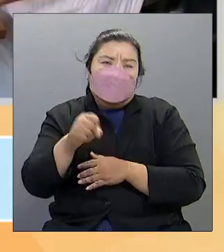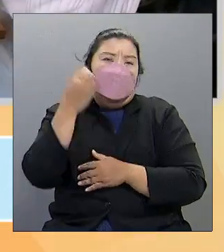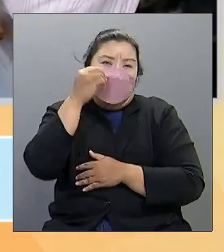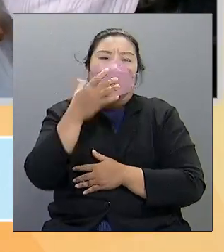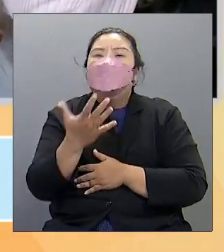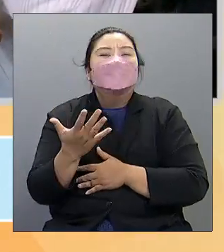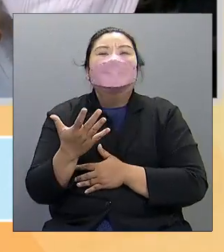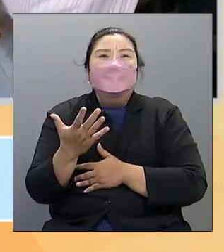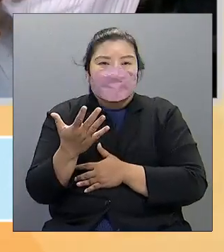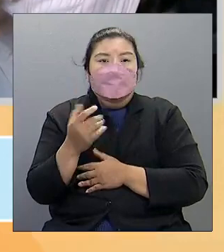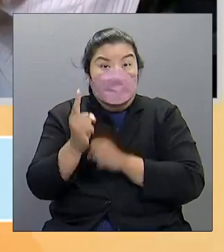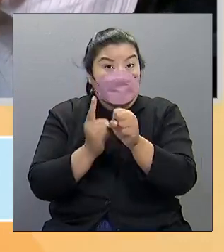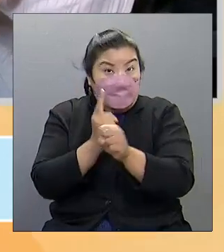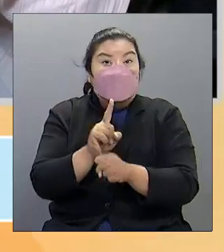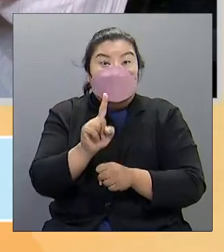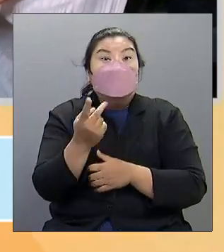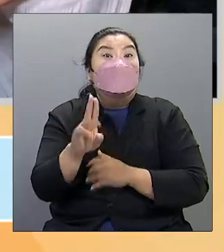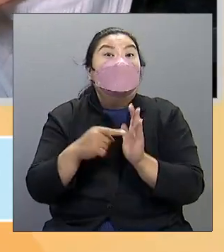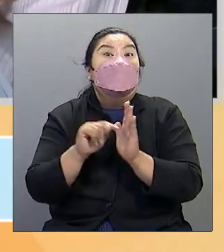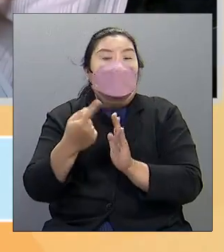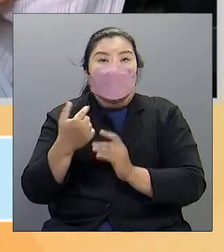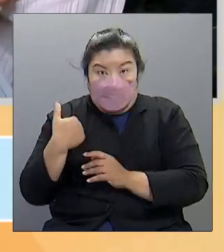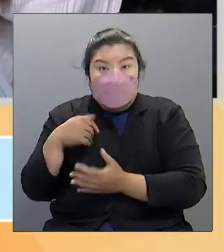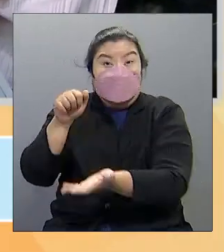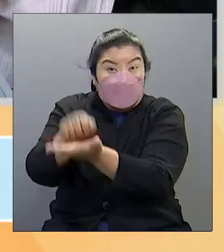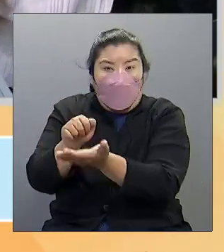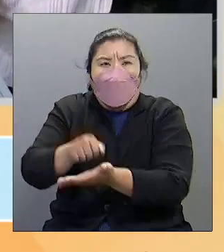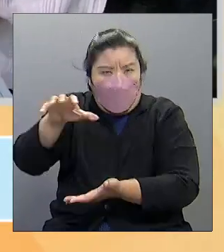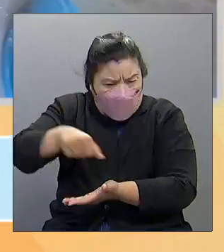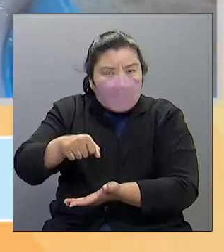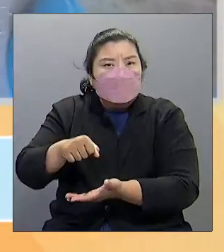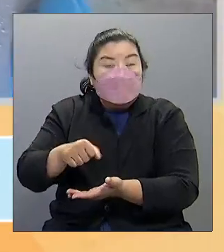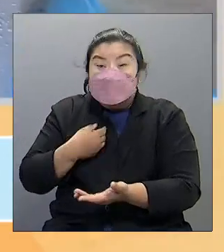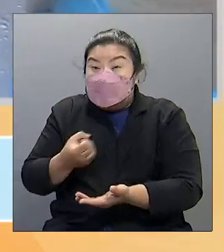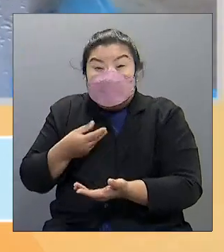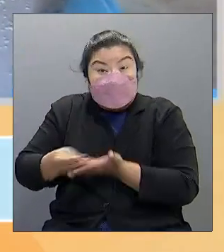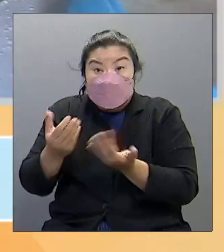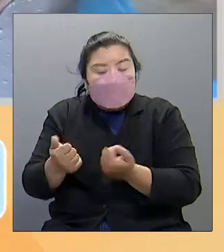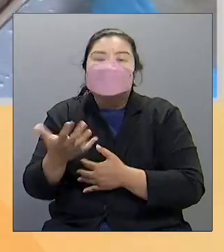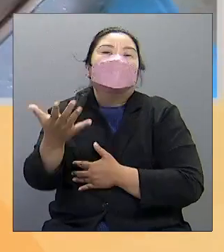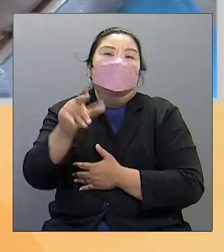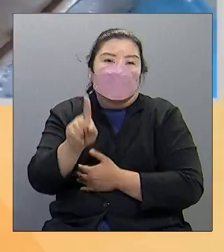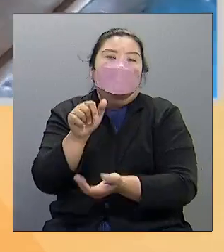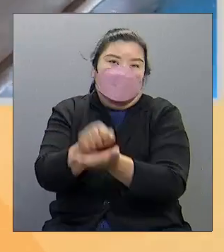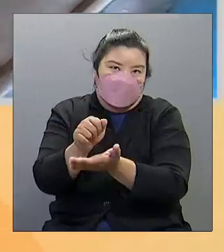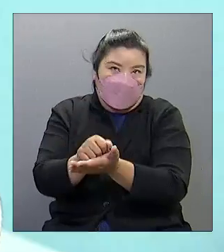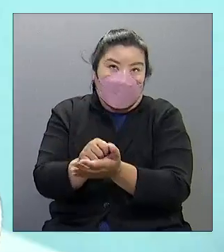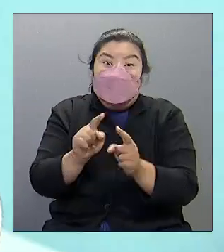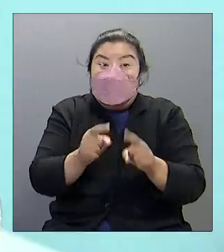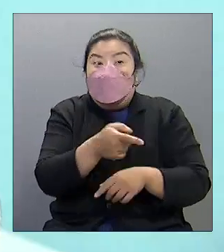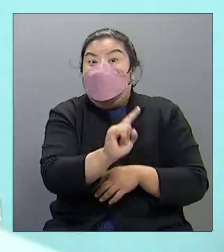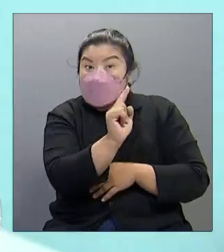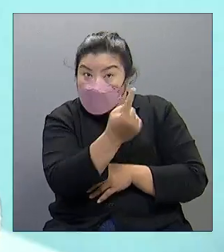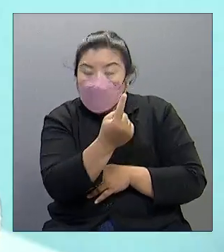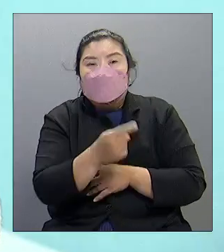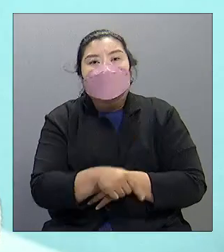ายตลอดปีและ 1 ครั้งหลายเจ้าต้ปีออเดอ์กันใช่แต่อันนี้เมนุนไมตองปีออเดอ์ ได้สุขภาพด้วยถ้า